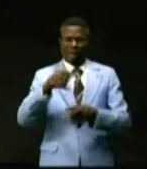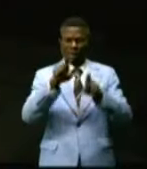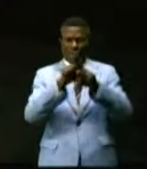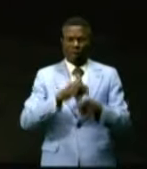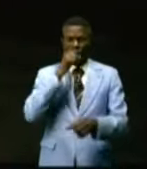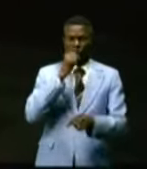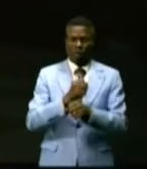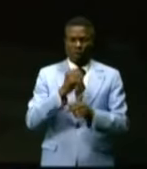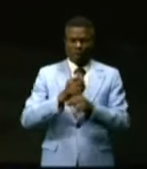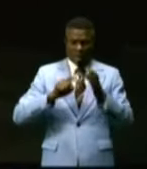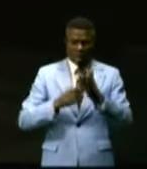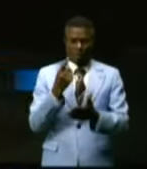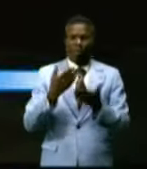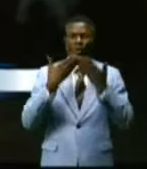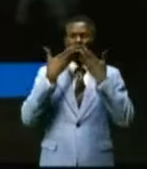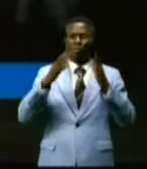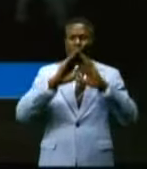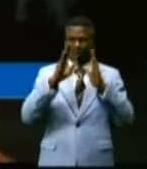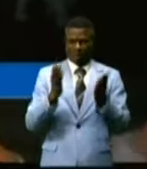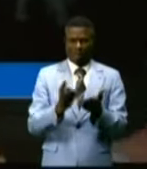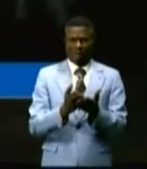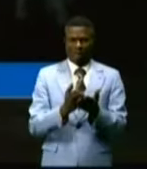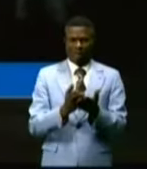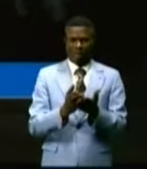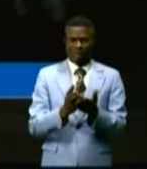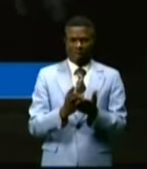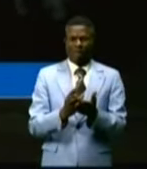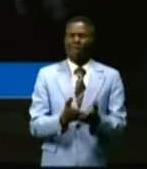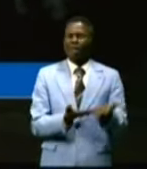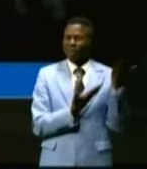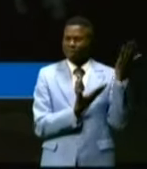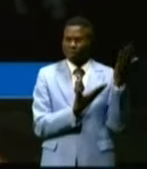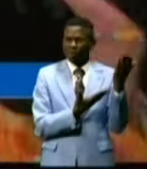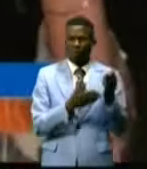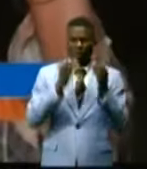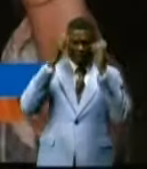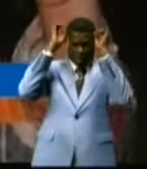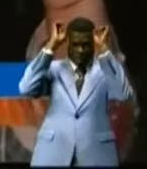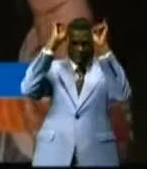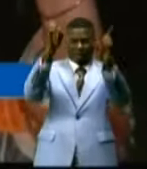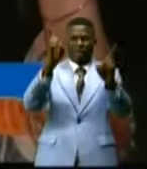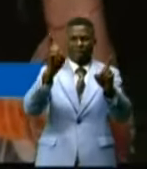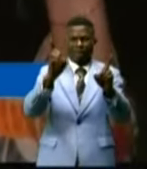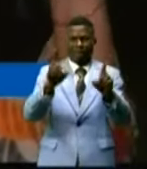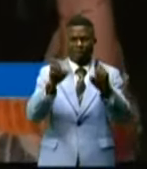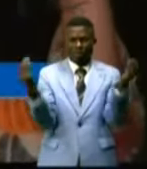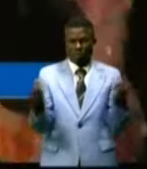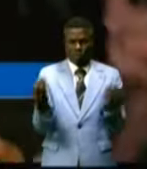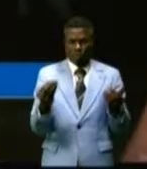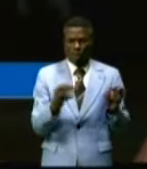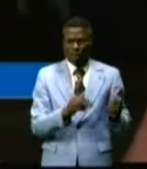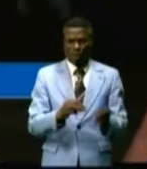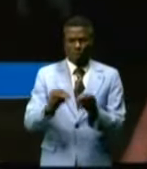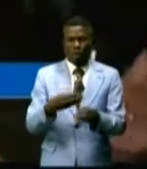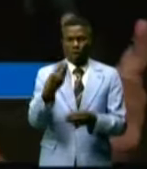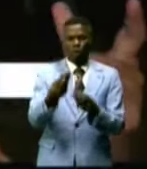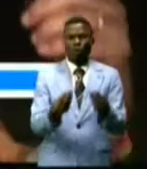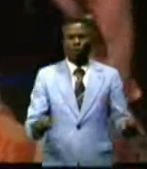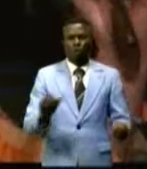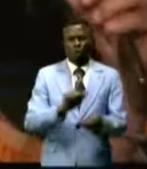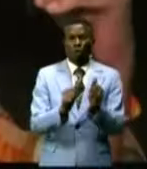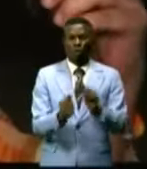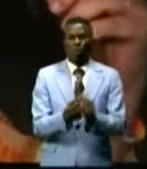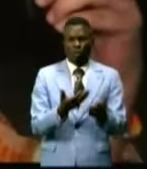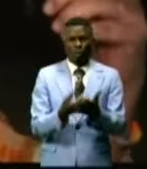C'est la première fois, merci beaucoup à Kolesha. Ça a déjà eu un impact sur l'éducation parce que la manière dont il résout les problèmes,